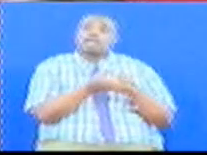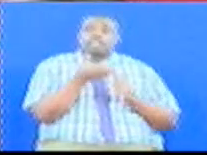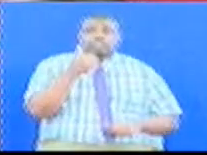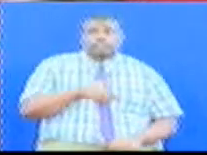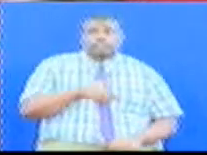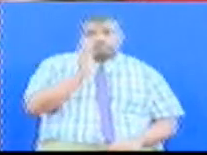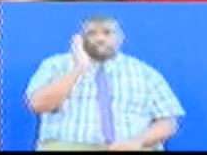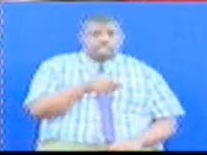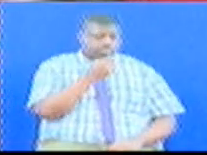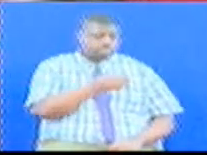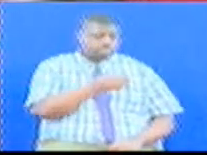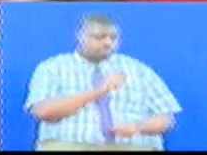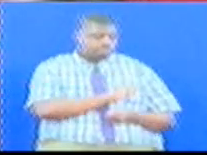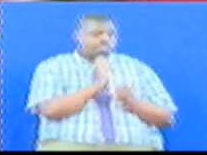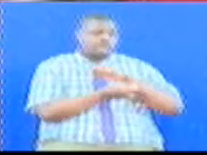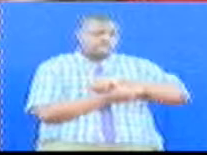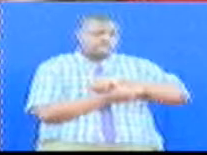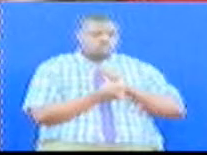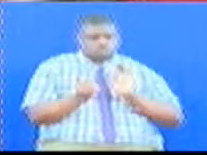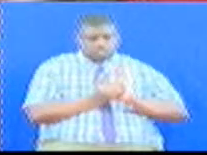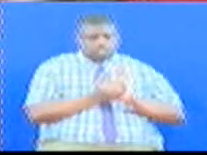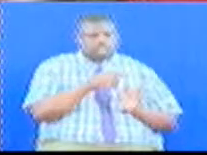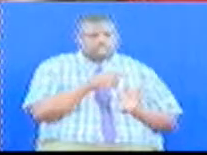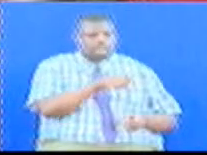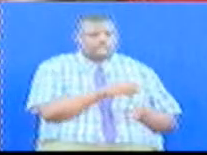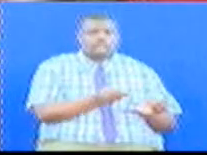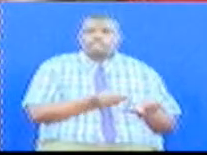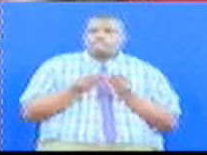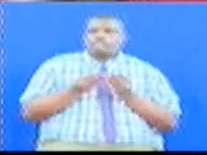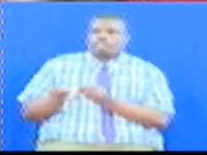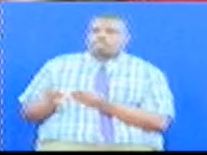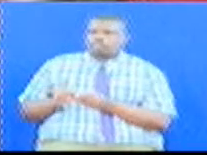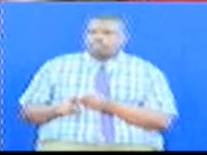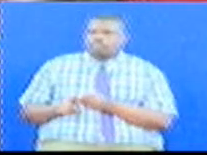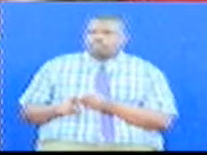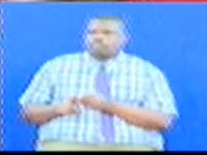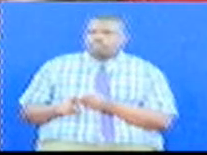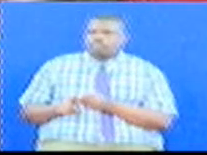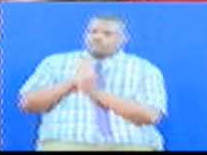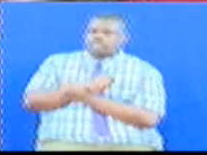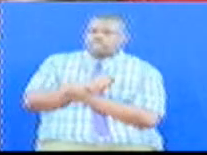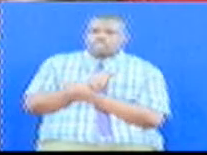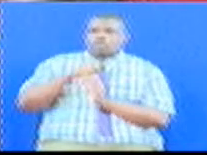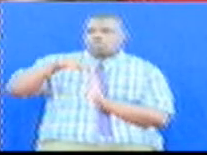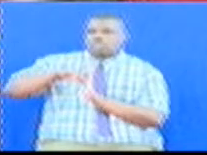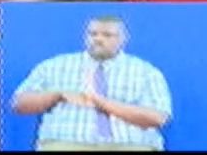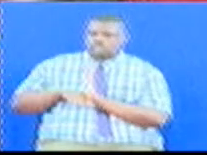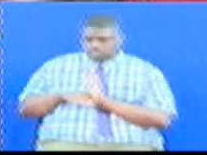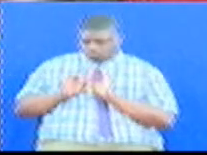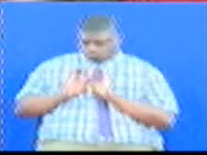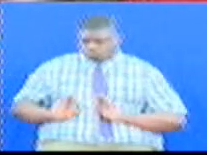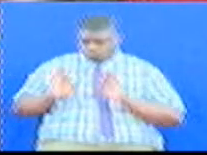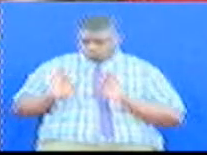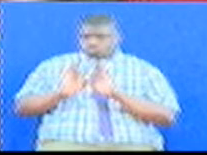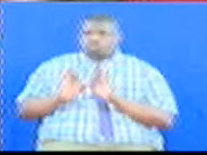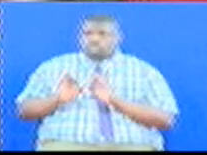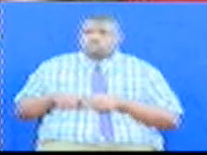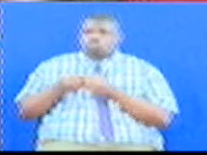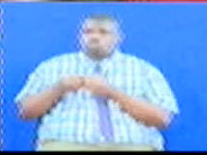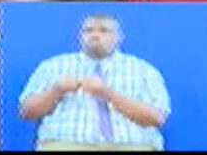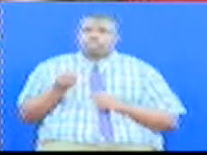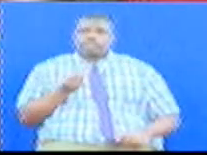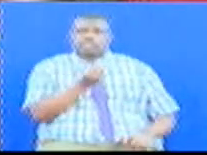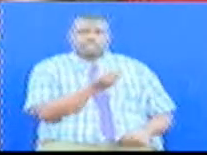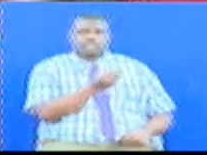kuleta mabadiliko haya ya sheria na kwa ajili ya kubadilisha, kuweka utaratibu mzuri wa kutoa mashtaka kwa